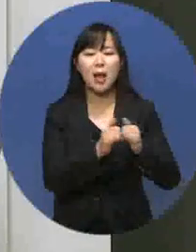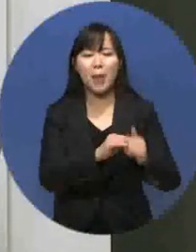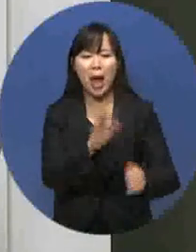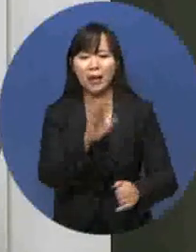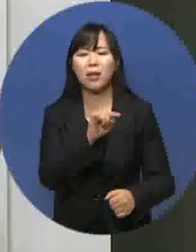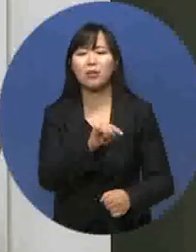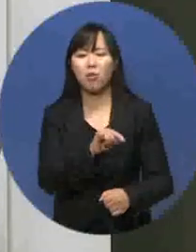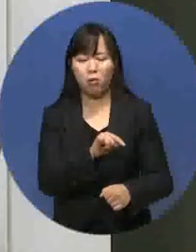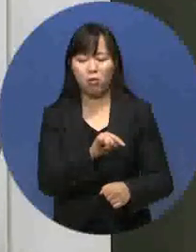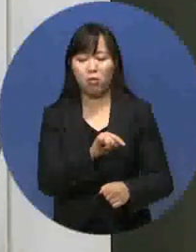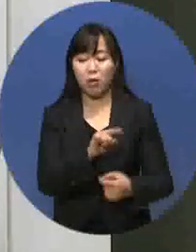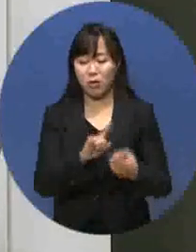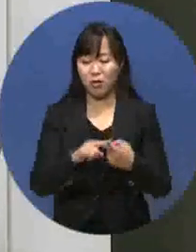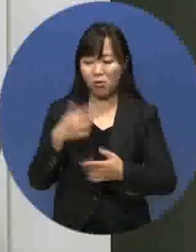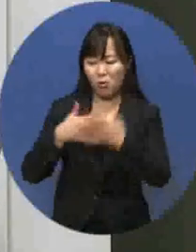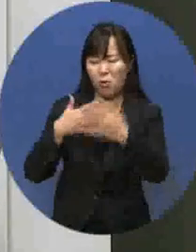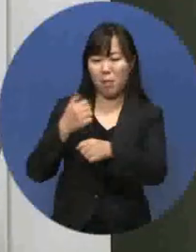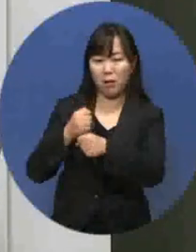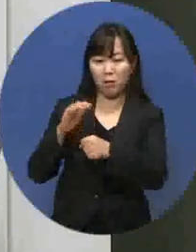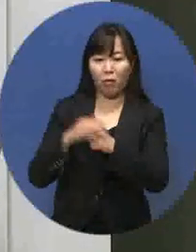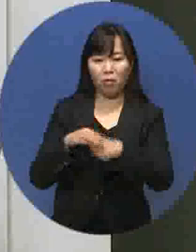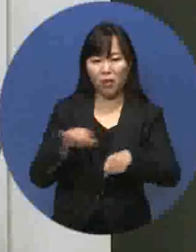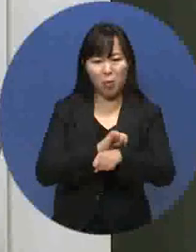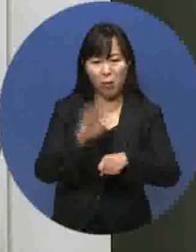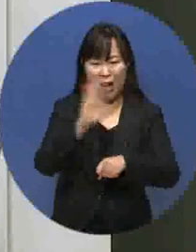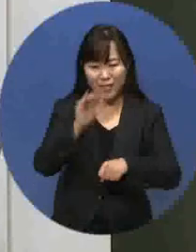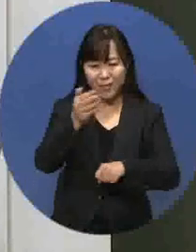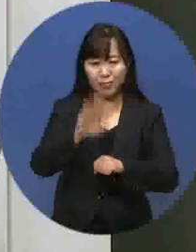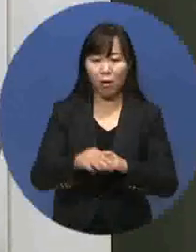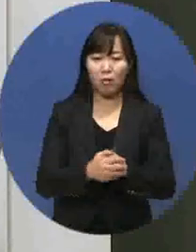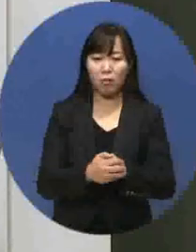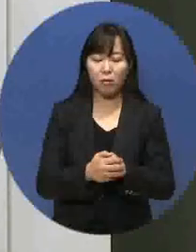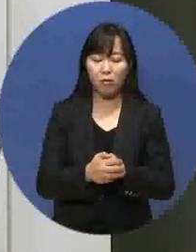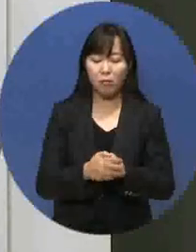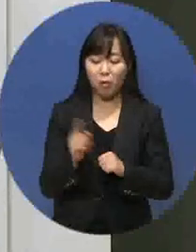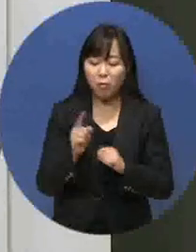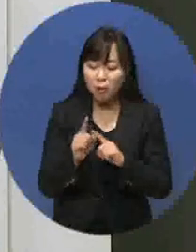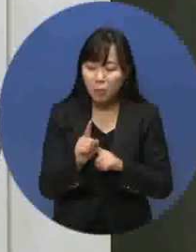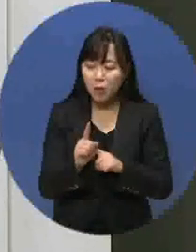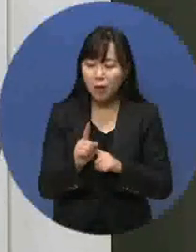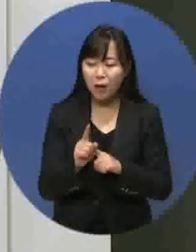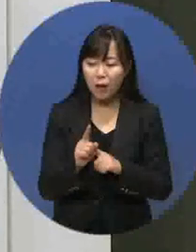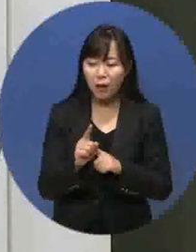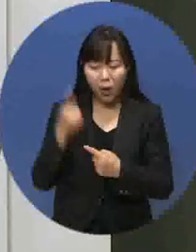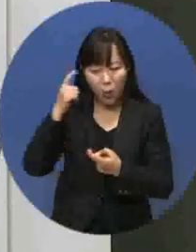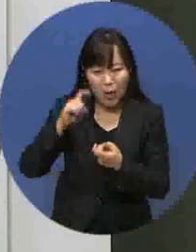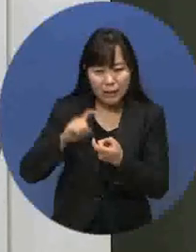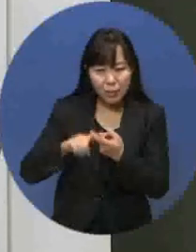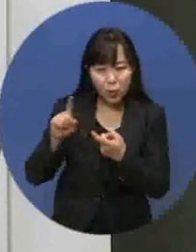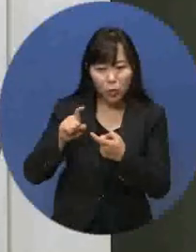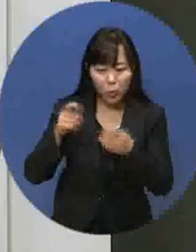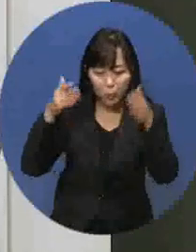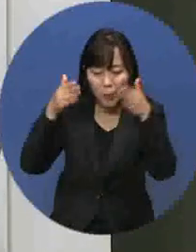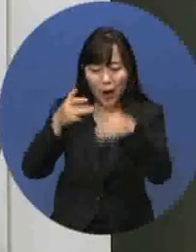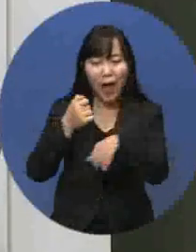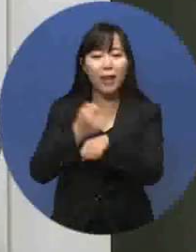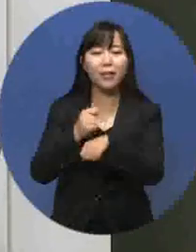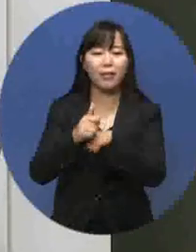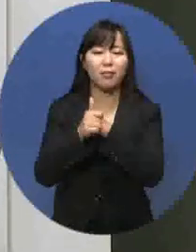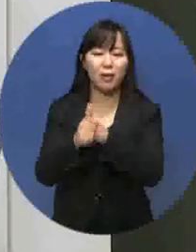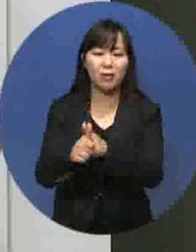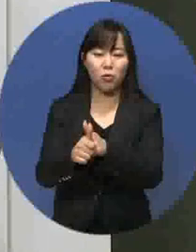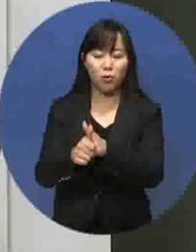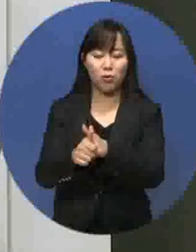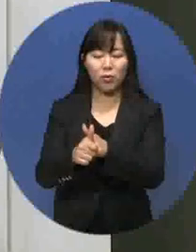해야겠더라고. 별것도 아닌 거지만은 그런 어떤 초점이 관심을 어떻게 두느냐